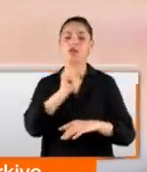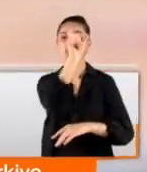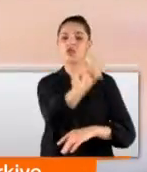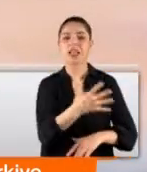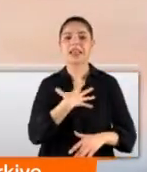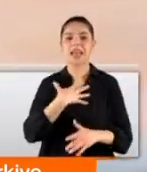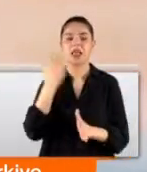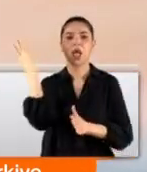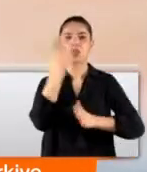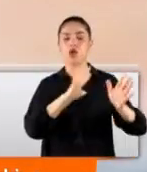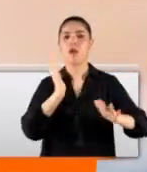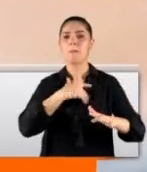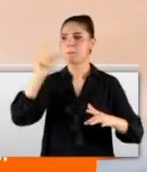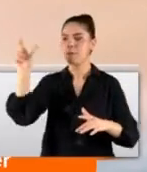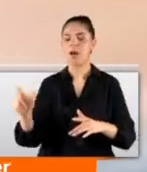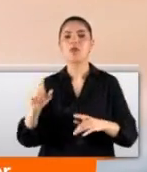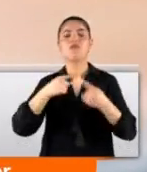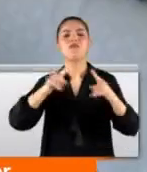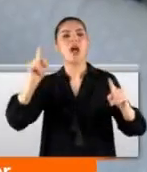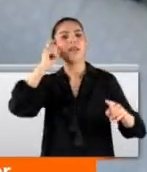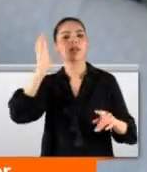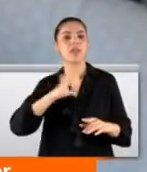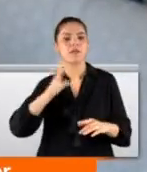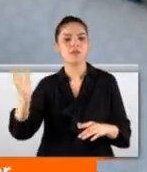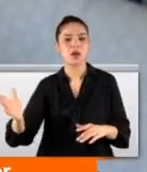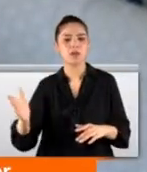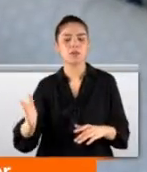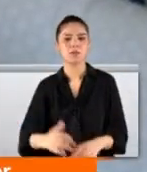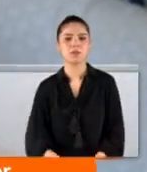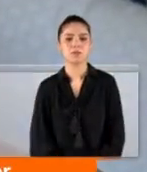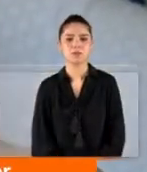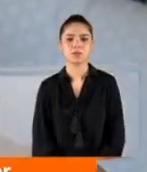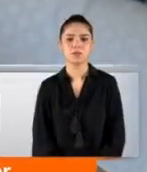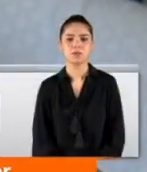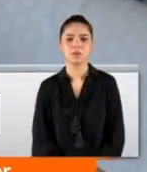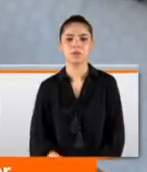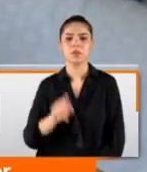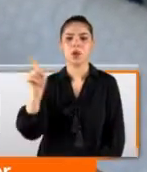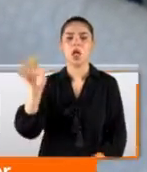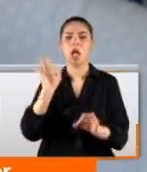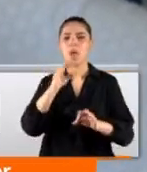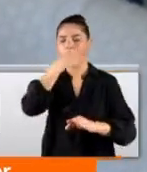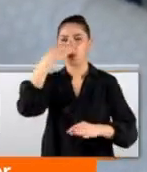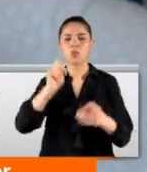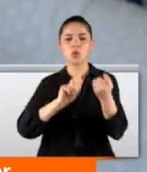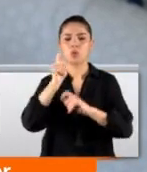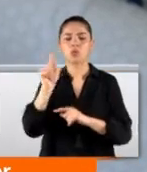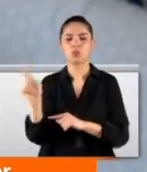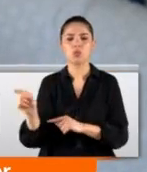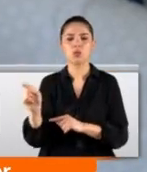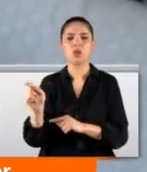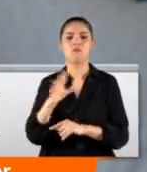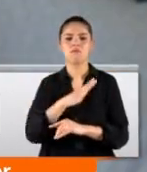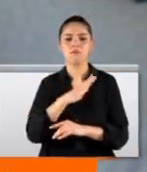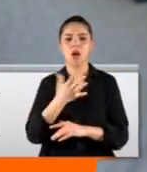kendisini darp eden patronuyla ilgili farklı iddiaları da var. Metamfetamin kullandığını biliyordum ve ondan da uzak duruyordum. Çünkü uyuşturucu kullanan insandan her